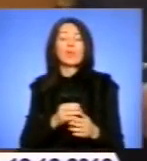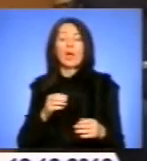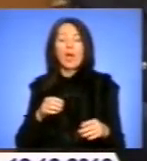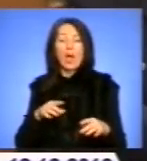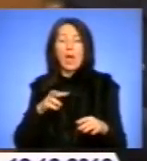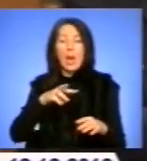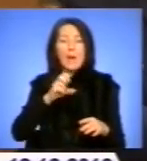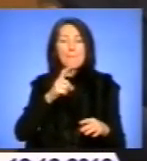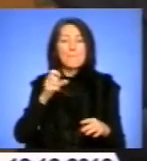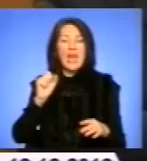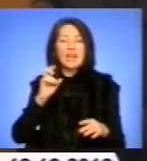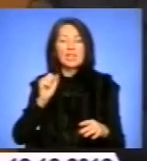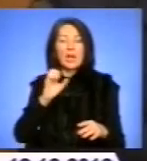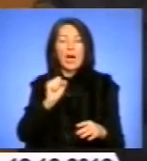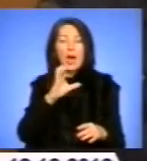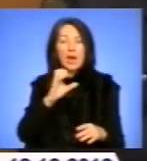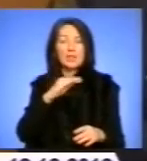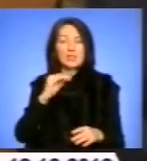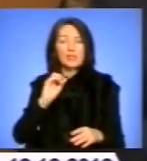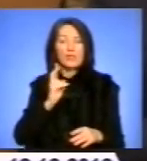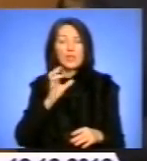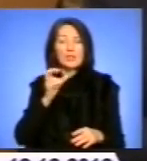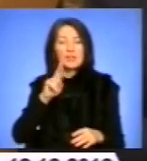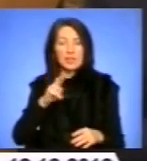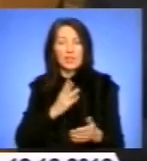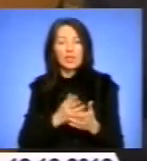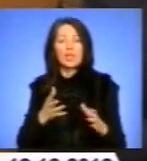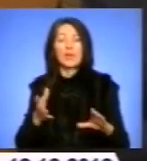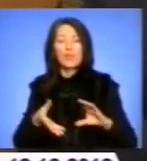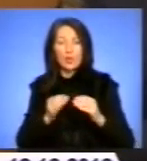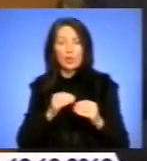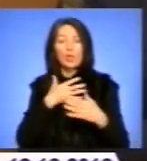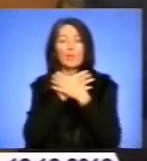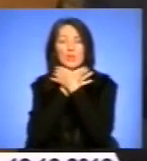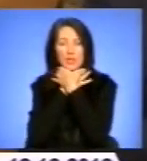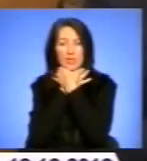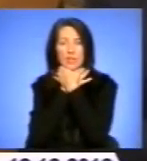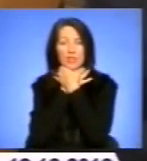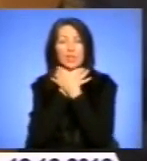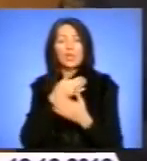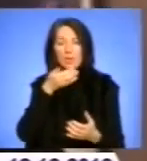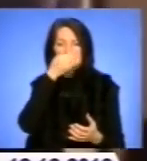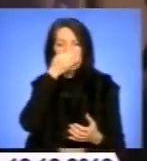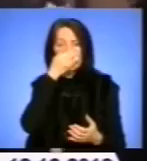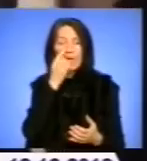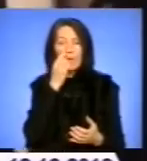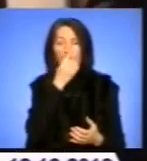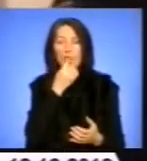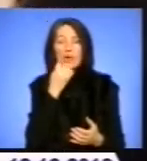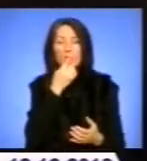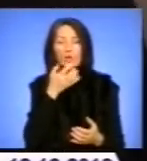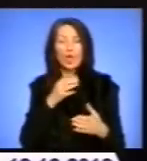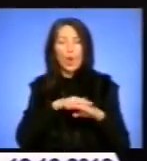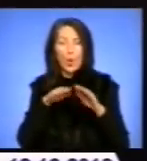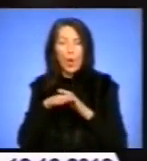яка є наслідком стиснення органів шиї, закриття отворів рота і носа руками. Невідомим